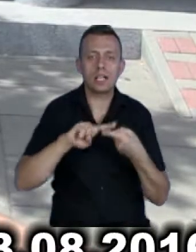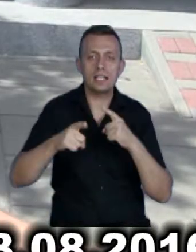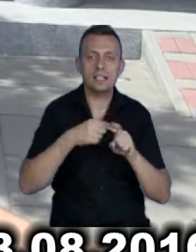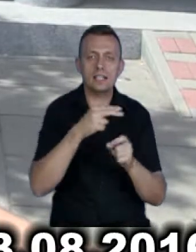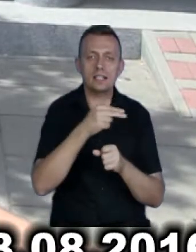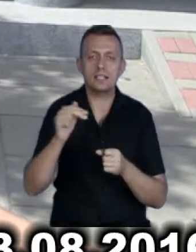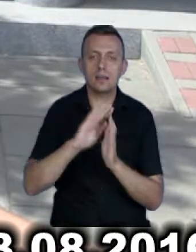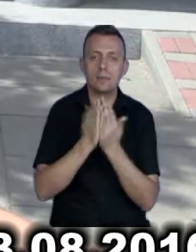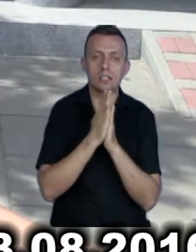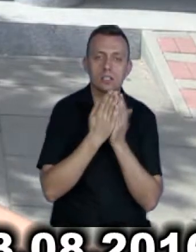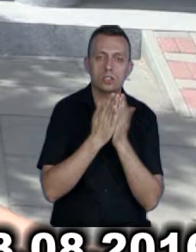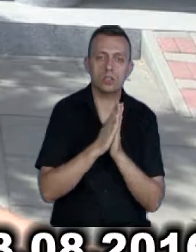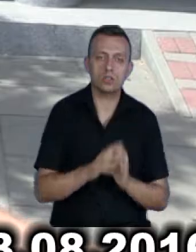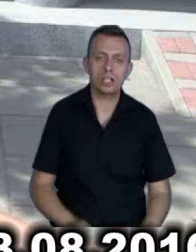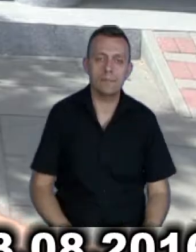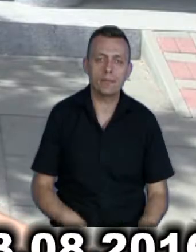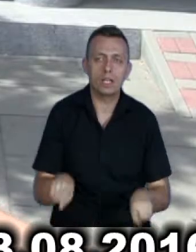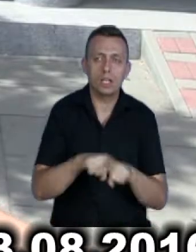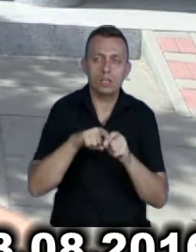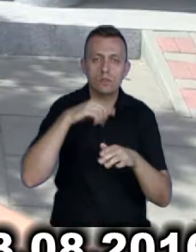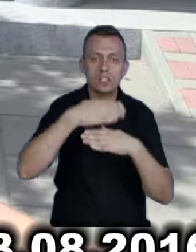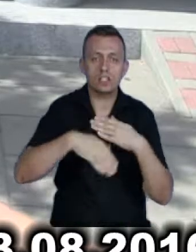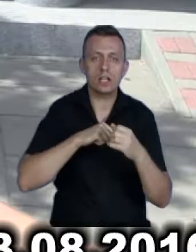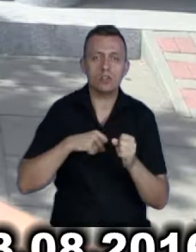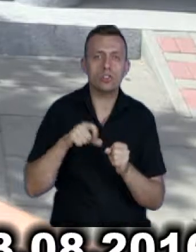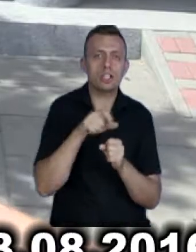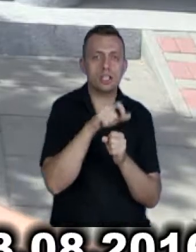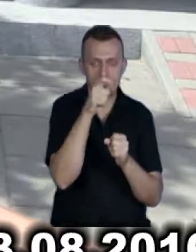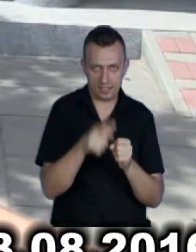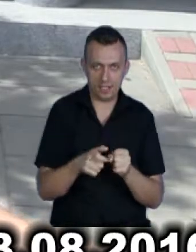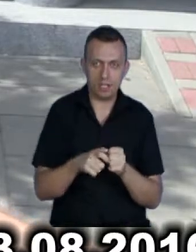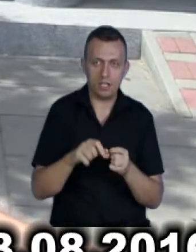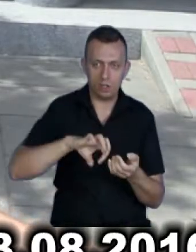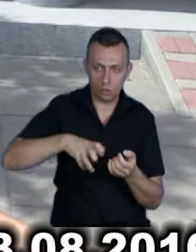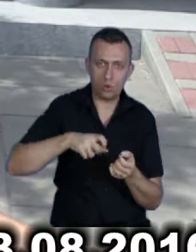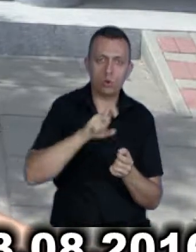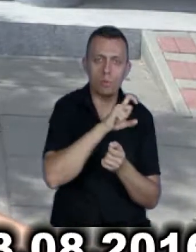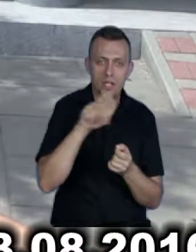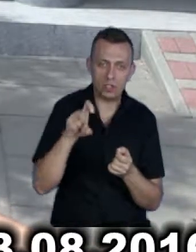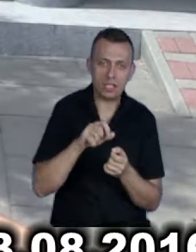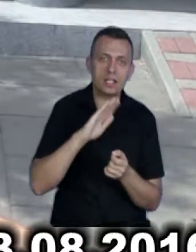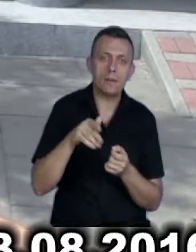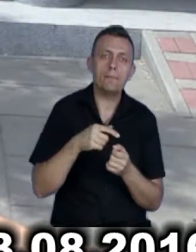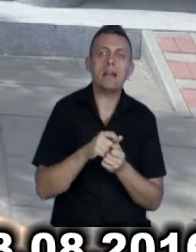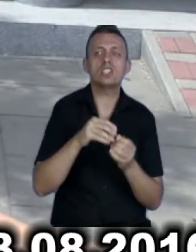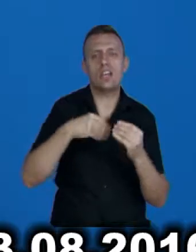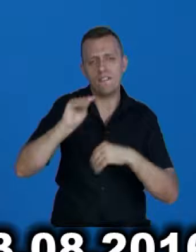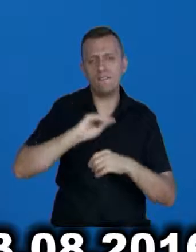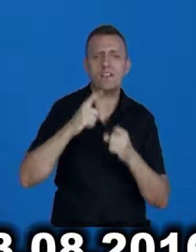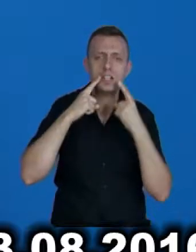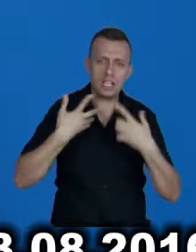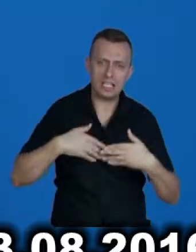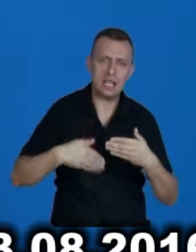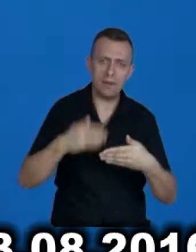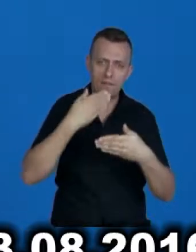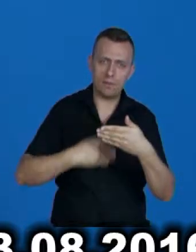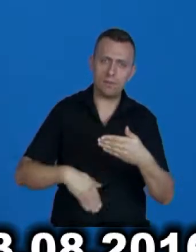czasu, żeby się pobawić i zagrać w różne gry. Co ciekawego będzie się działo w najbliższych dniach? W czwartek będzie